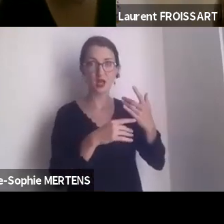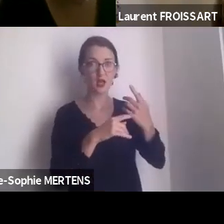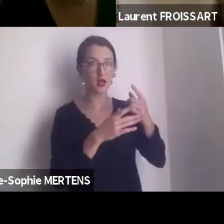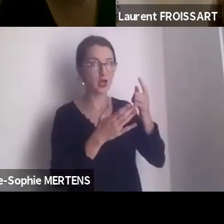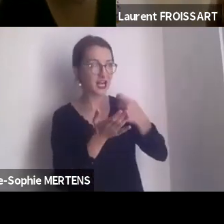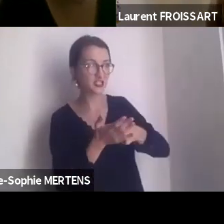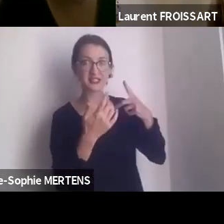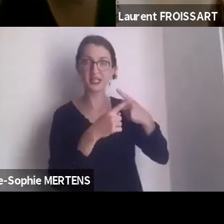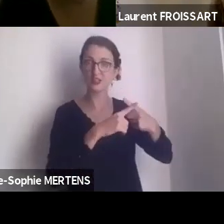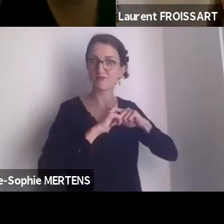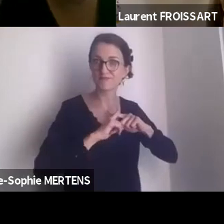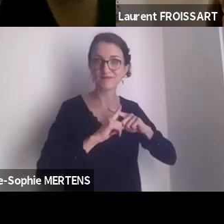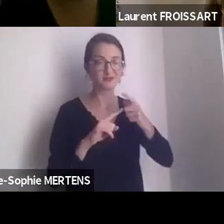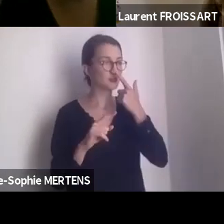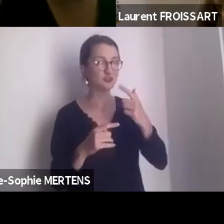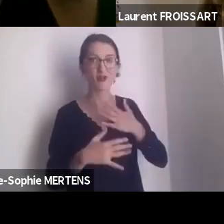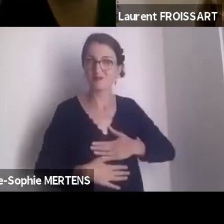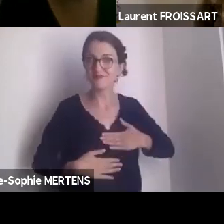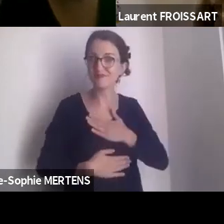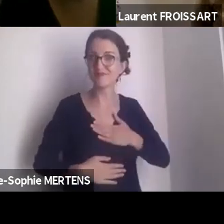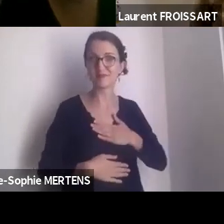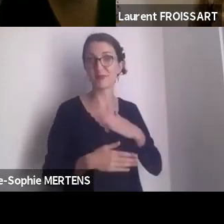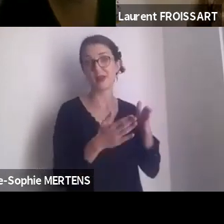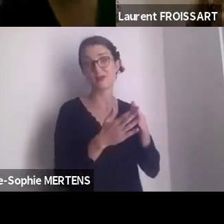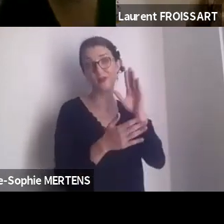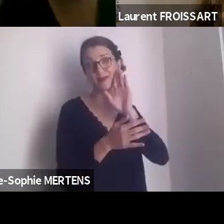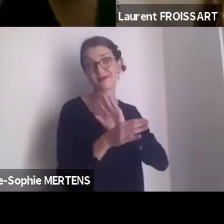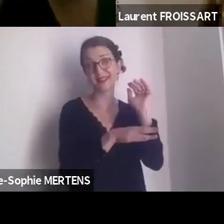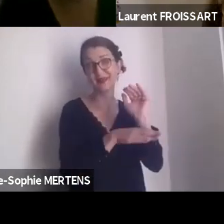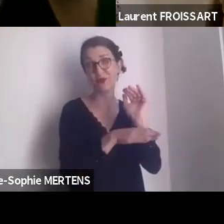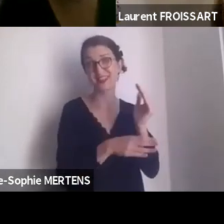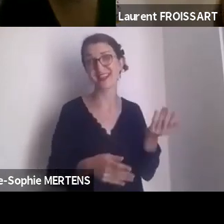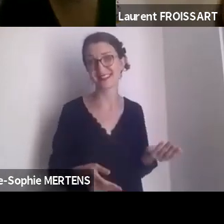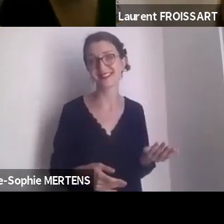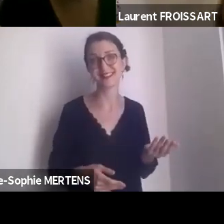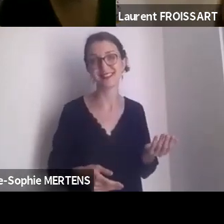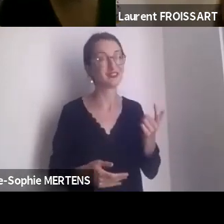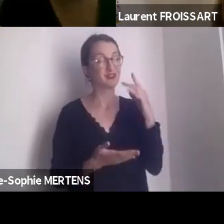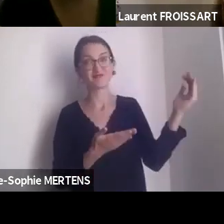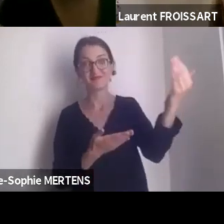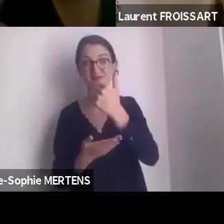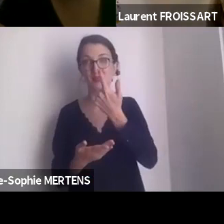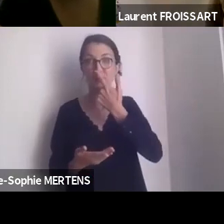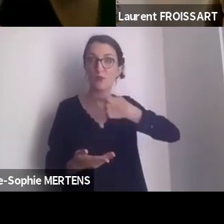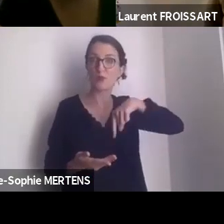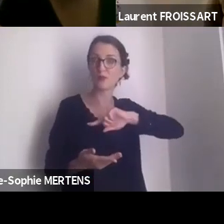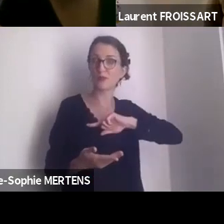faire témoigner. Ce sont des ressources et des connaissances qui peuvent être précieuses pour vous et qui, du coup,